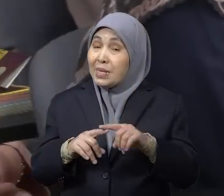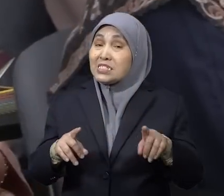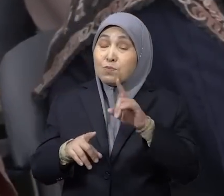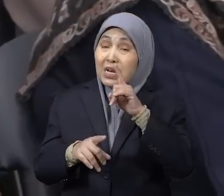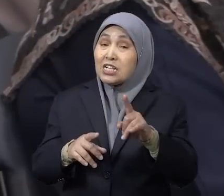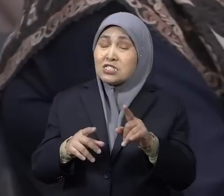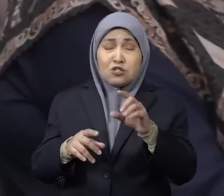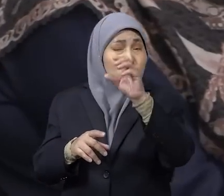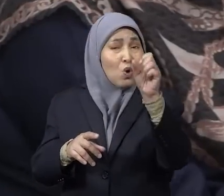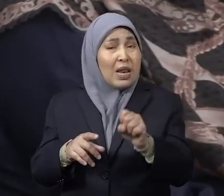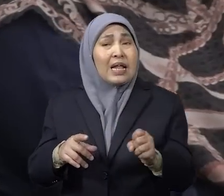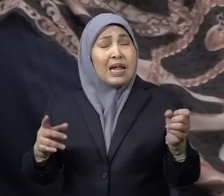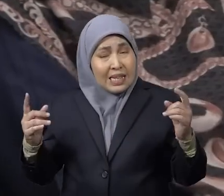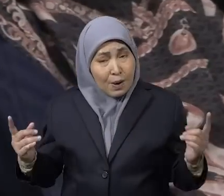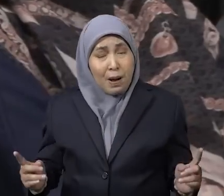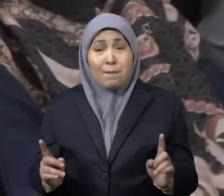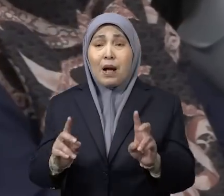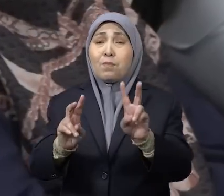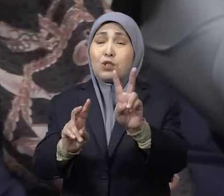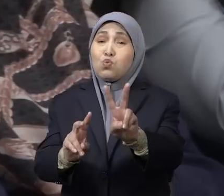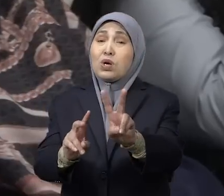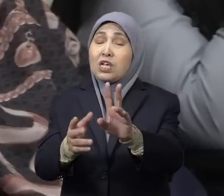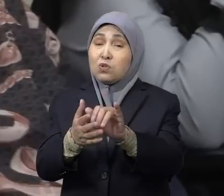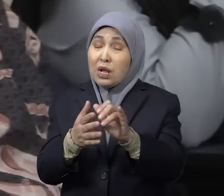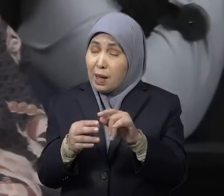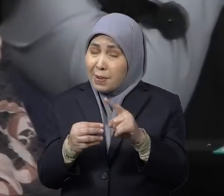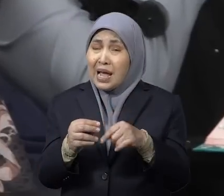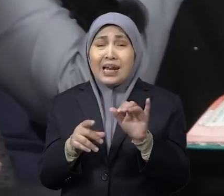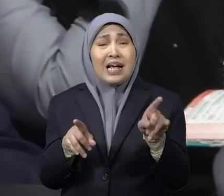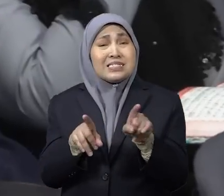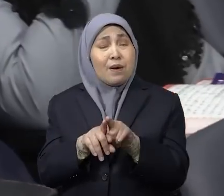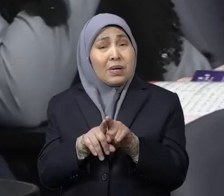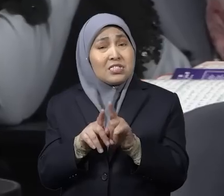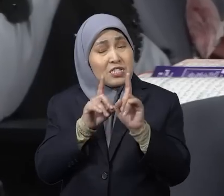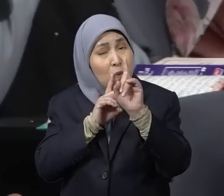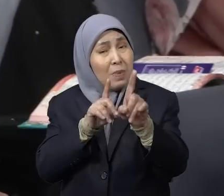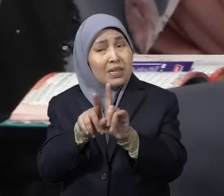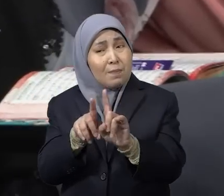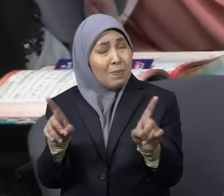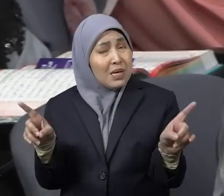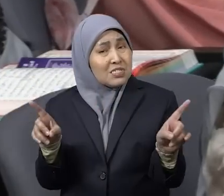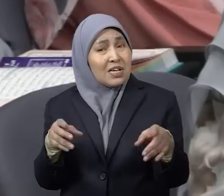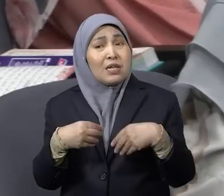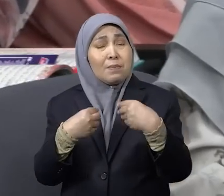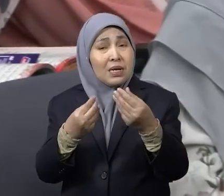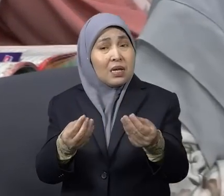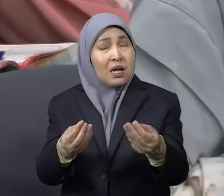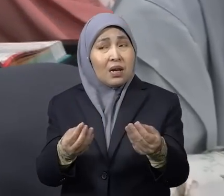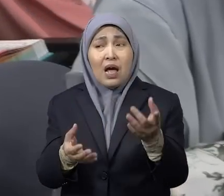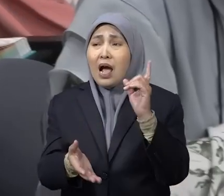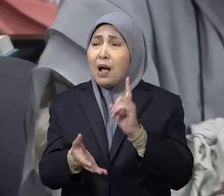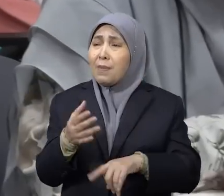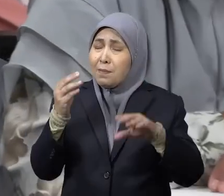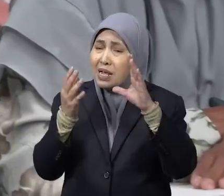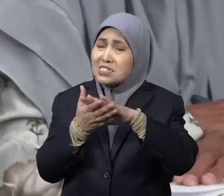butir soalan yang didatangkan bagi kedua-dua persoalan tersebut adalah perkara yang sama. Tetapi jawapan yang berbeza diberikan. Apa